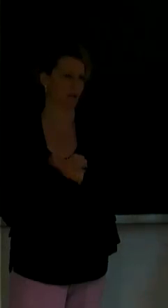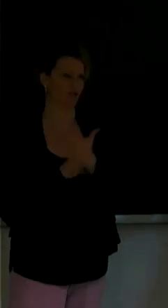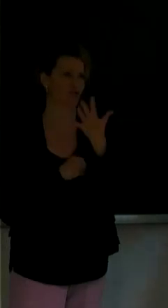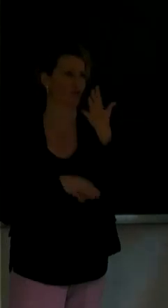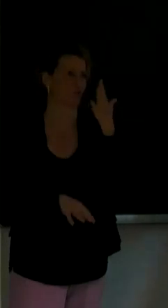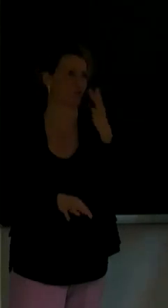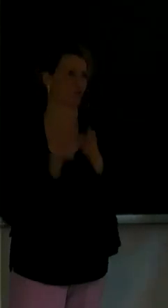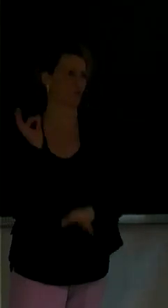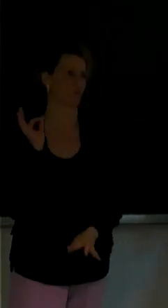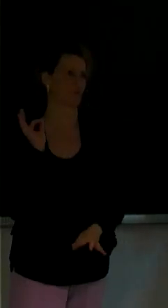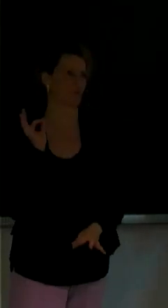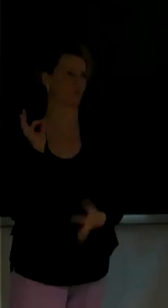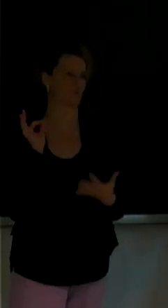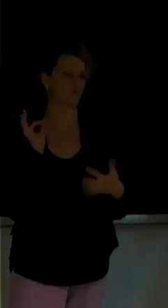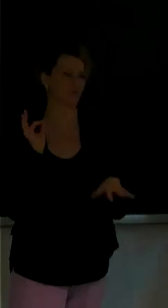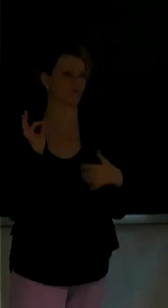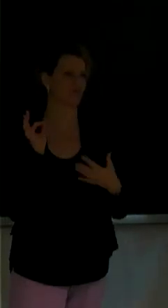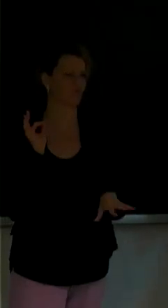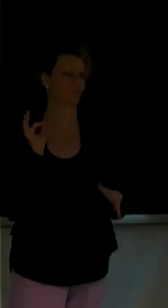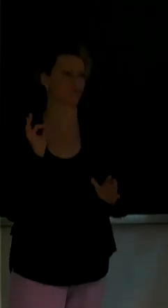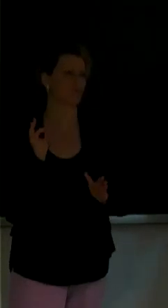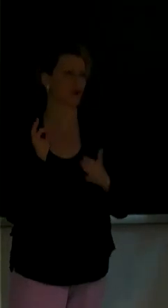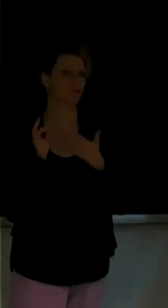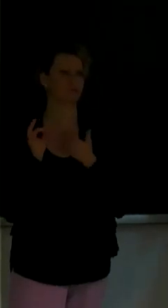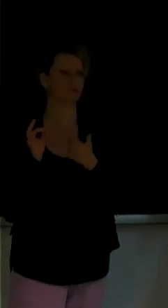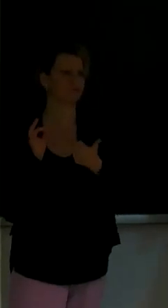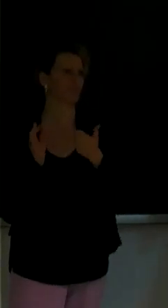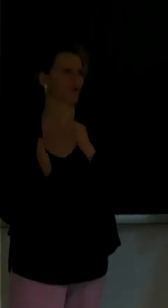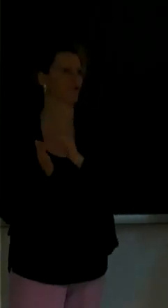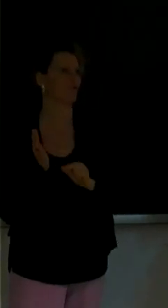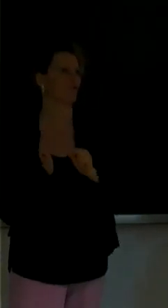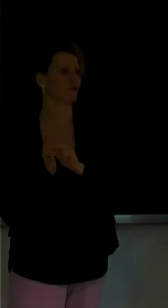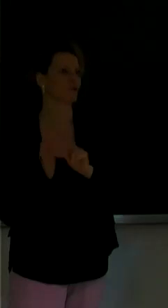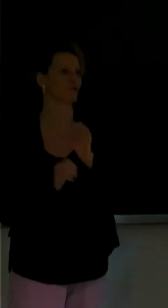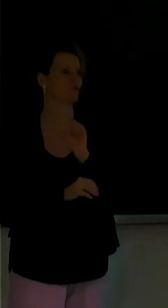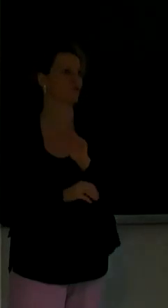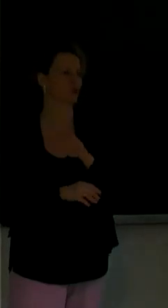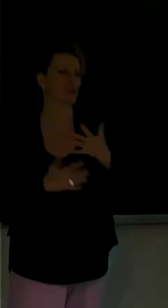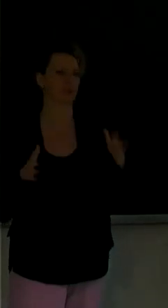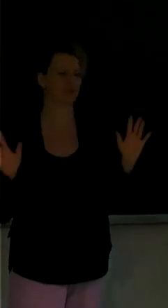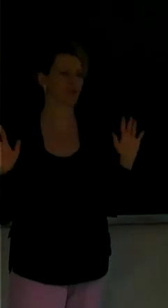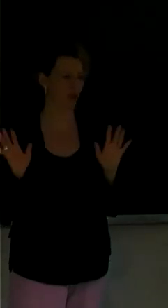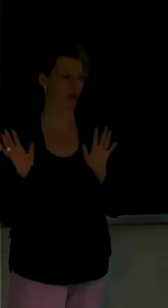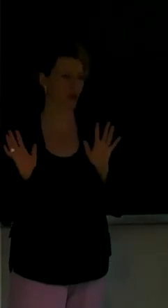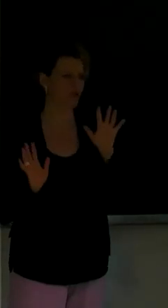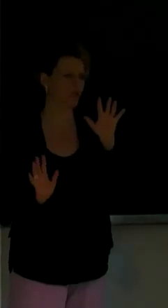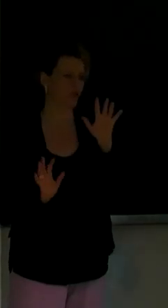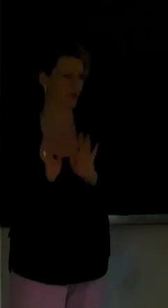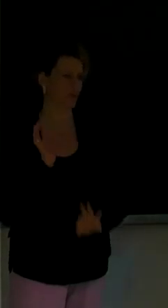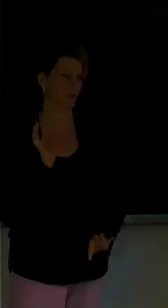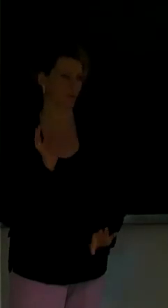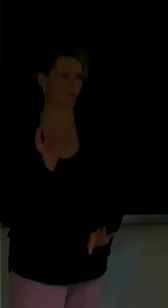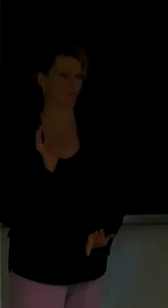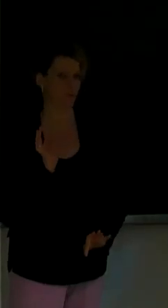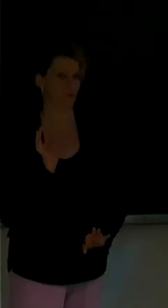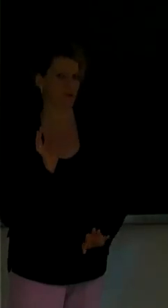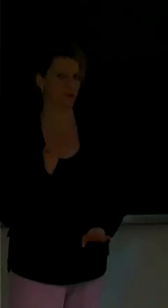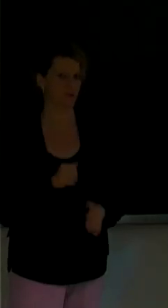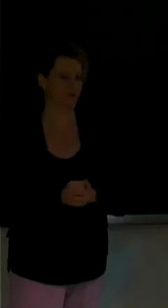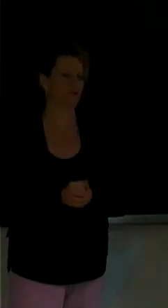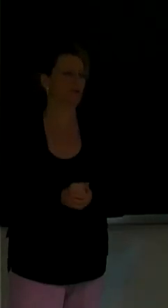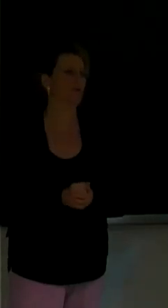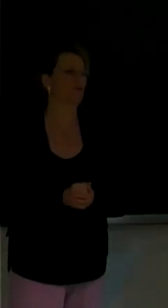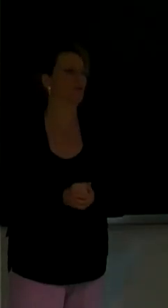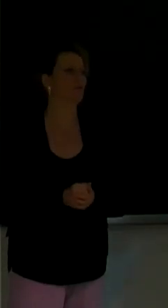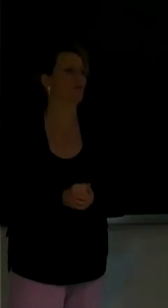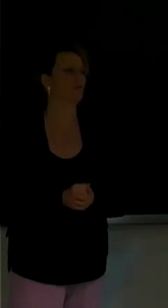minuti ero nell'ufficio del docente a chiedere insomma spiegazioni rispetto a quello che, di cui avevo bisogno. Per quanto